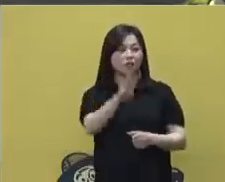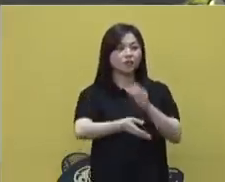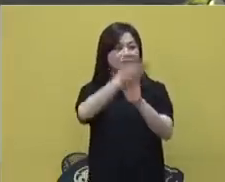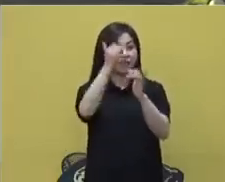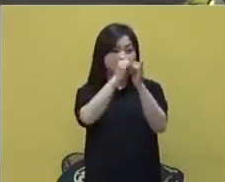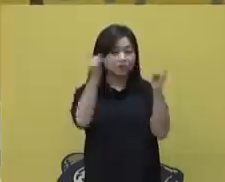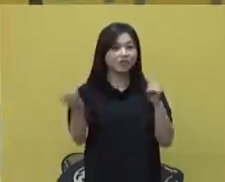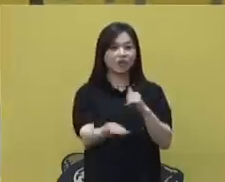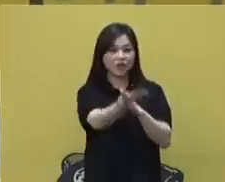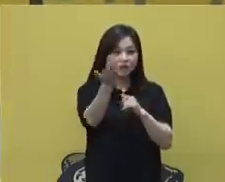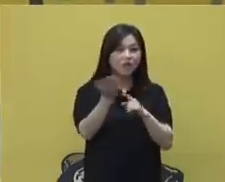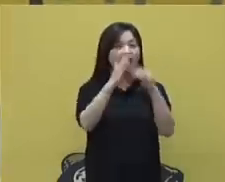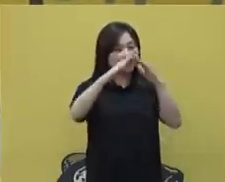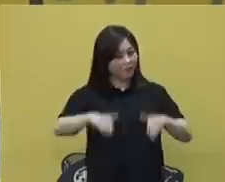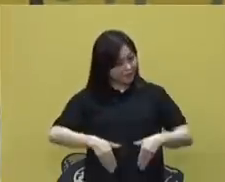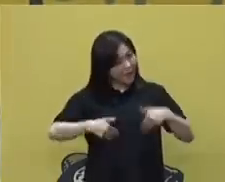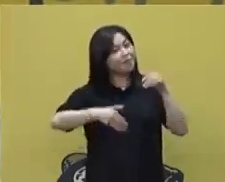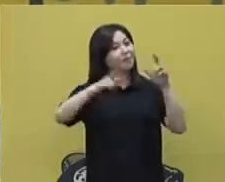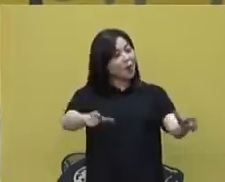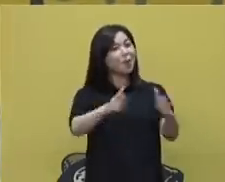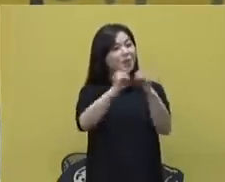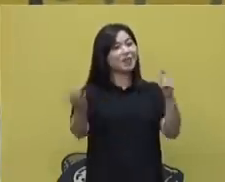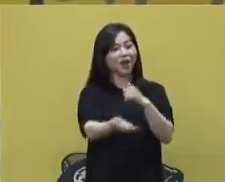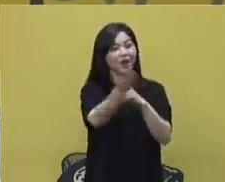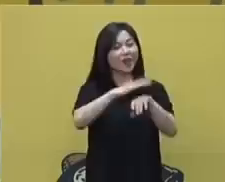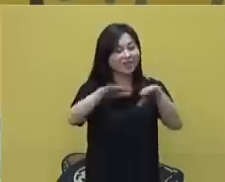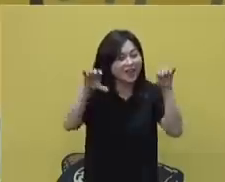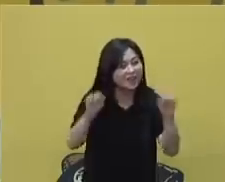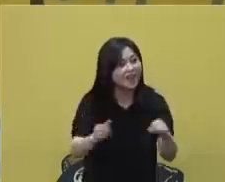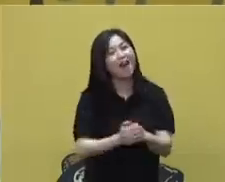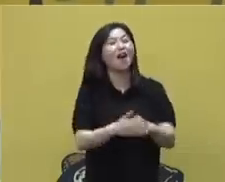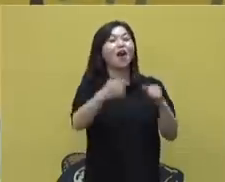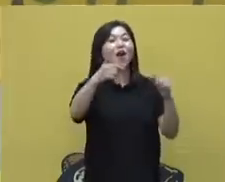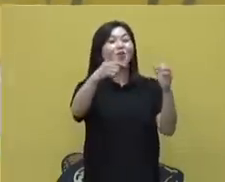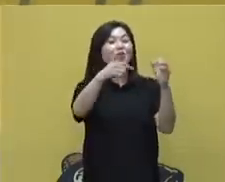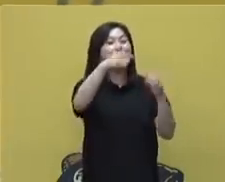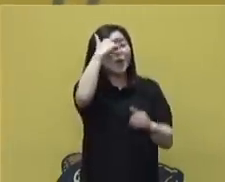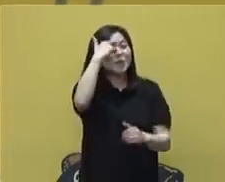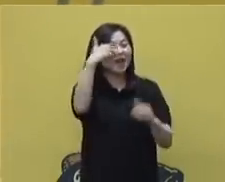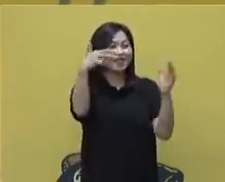여러분, 전남 도민 여러분 안녕하세요. 노무현재단 이사장 유시민입니다.